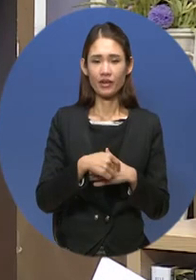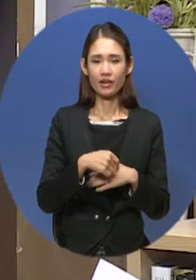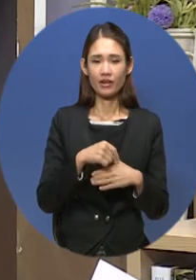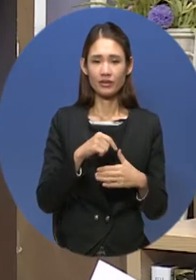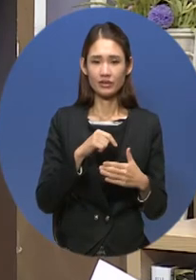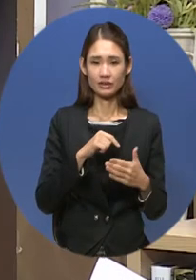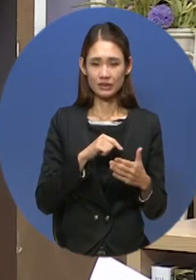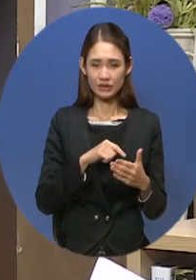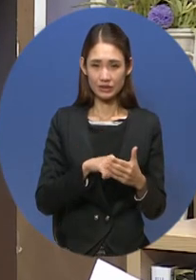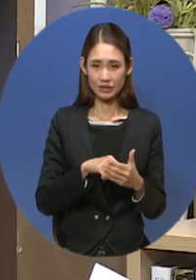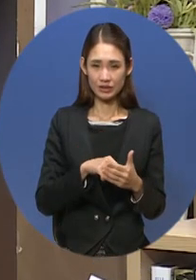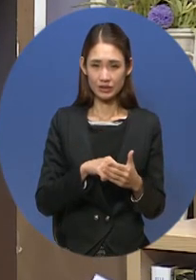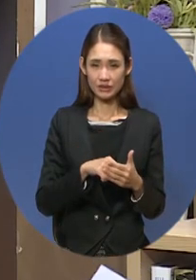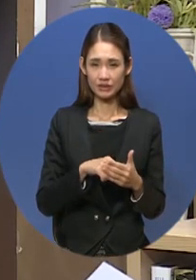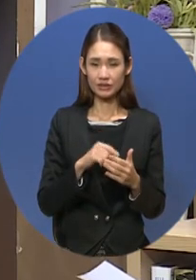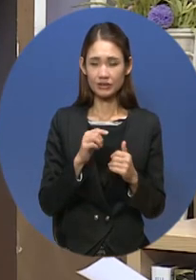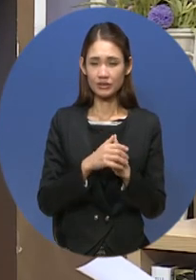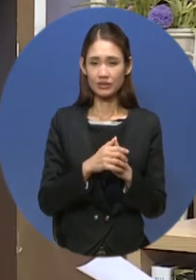피해자들의